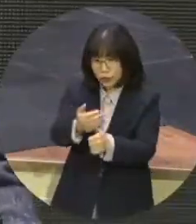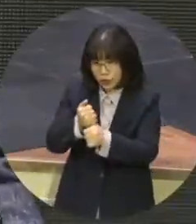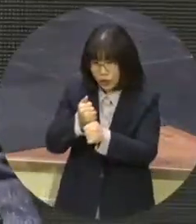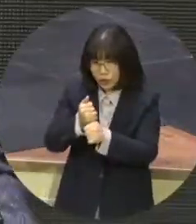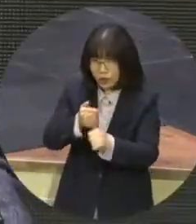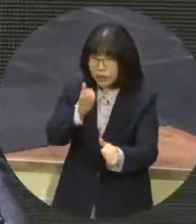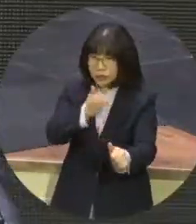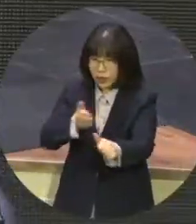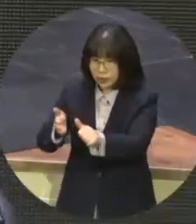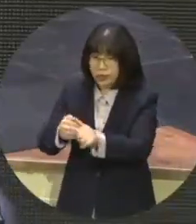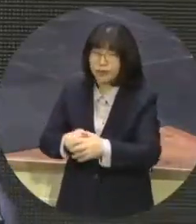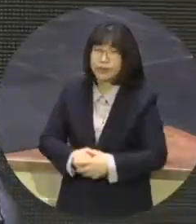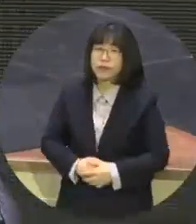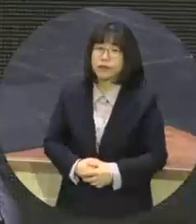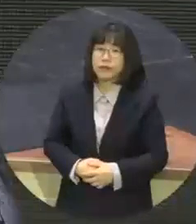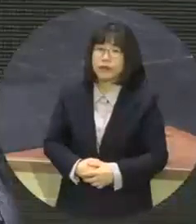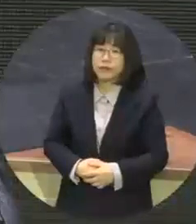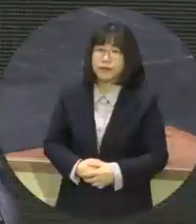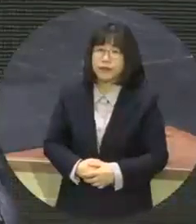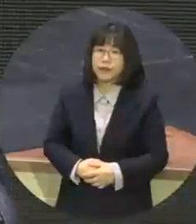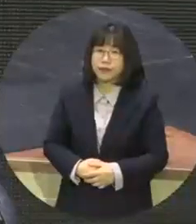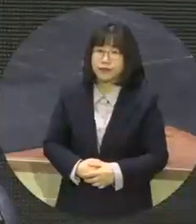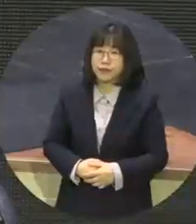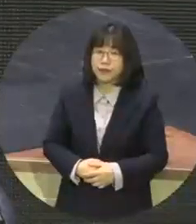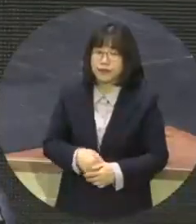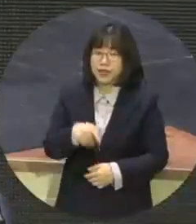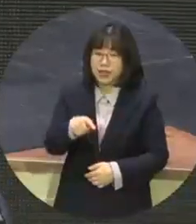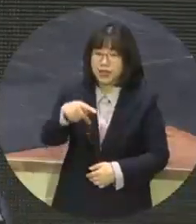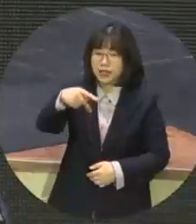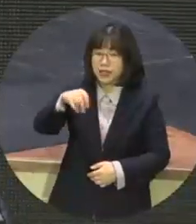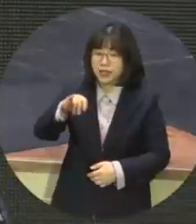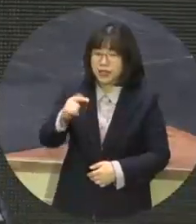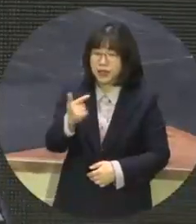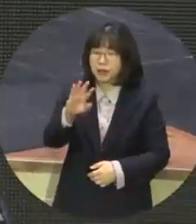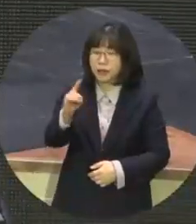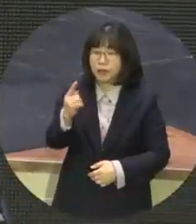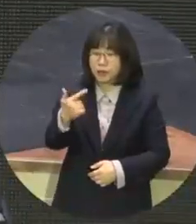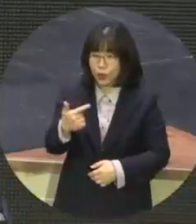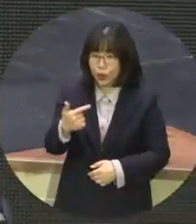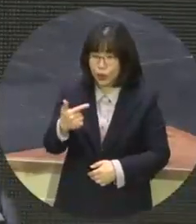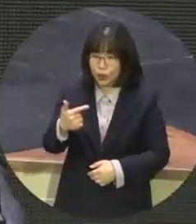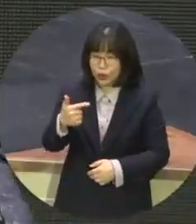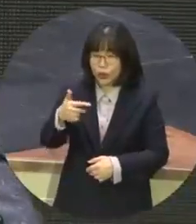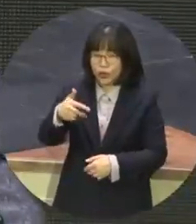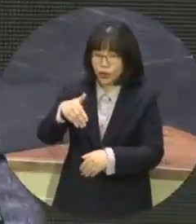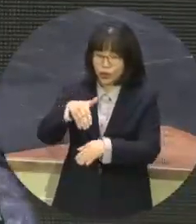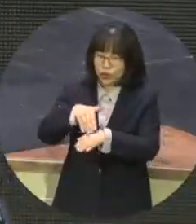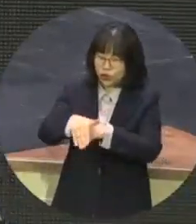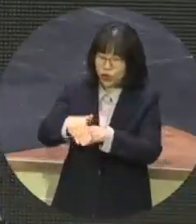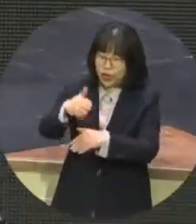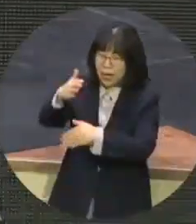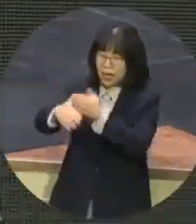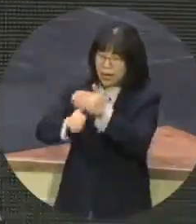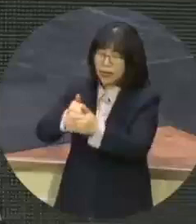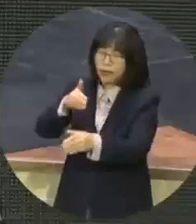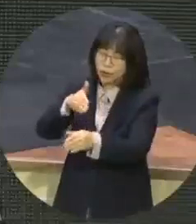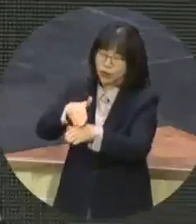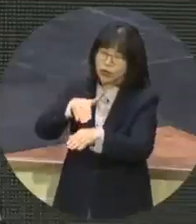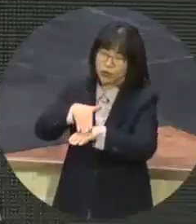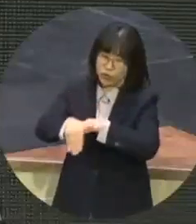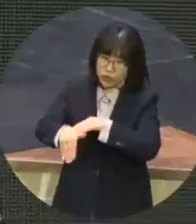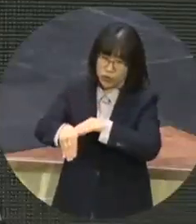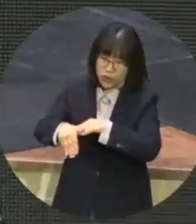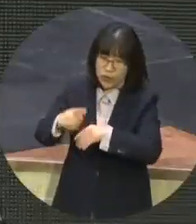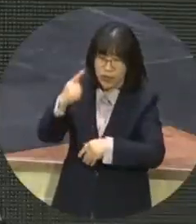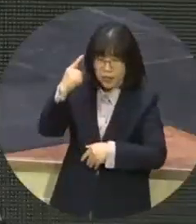바로 우리가 가지고 있어야 될 뭐요? 신본주의의 새털이에요. 여러분요, 이 그리스도 한